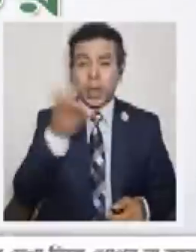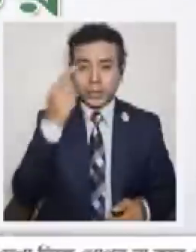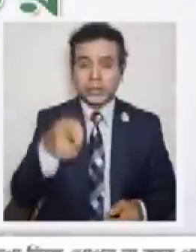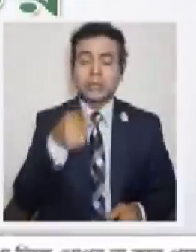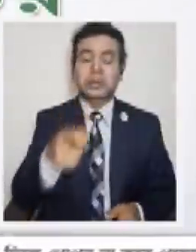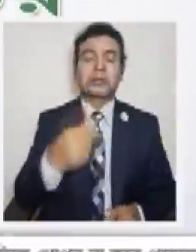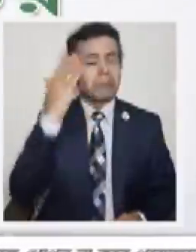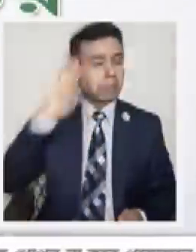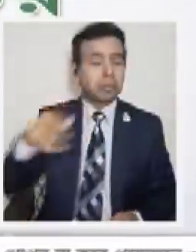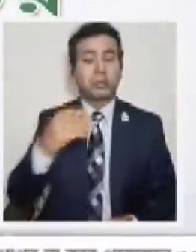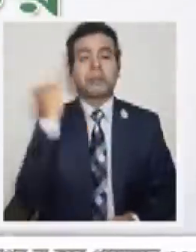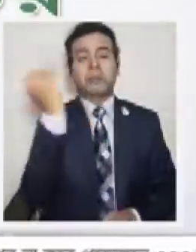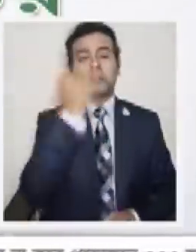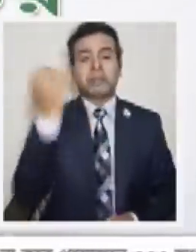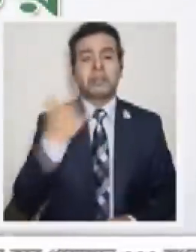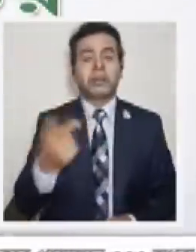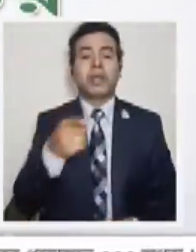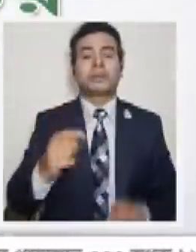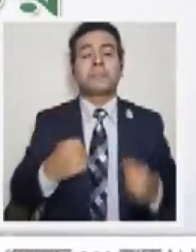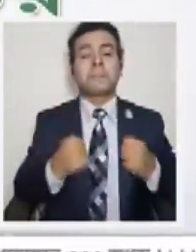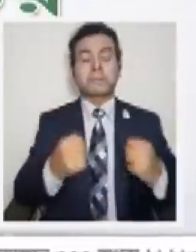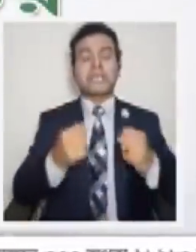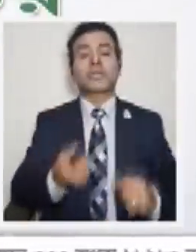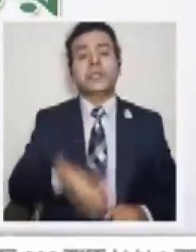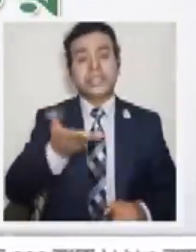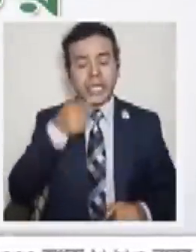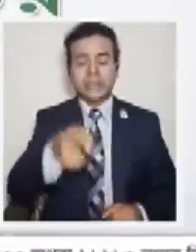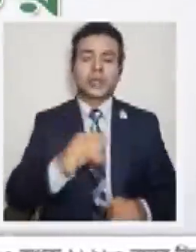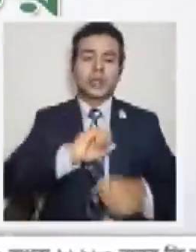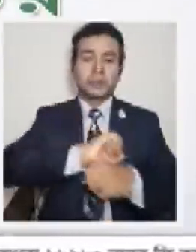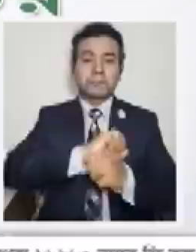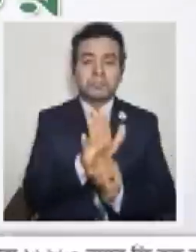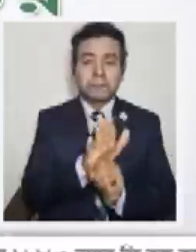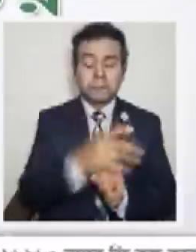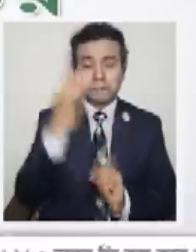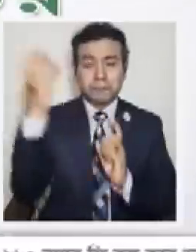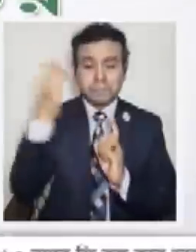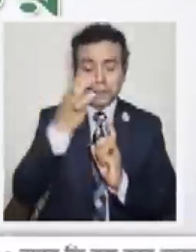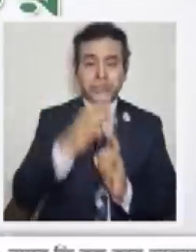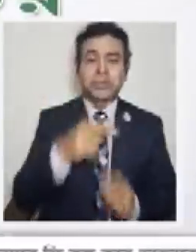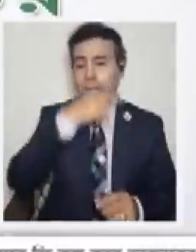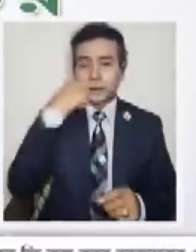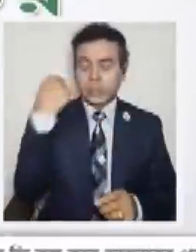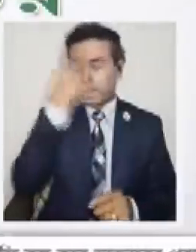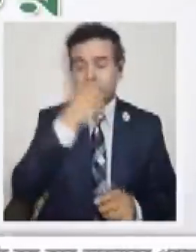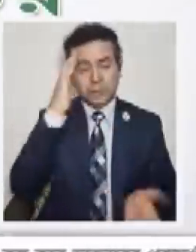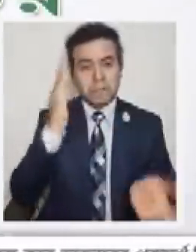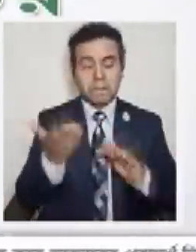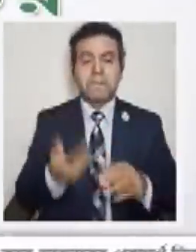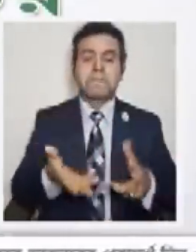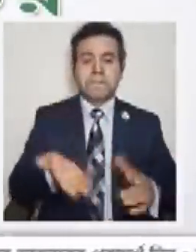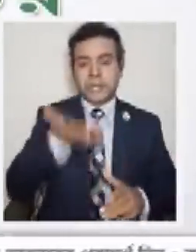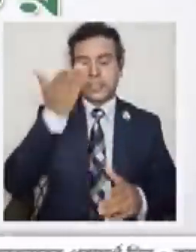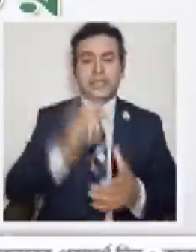বেশি হয় এবং তাদের সোশ্যাল আইসোলেশনের কম থাকে। এইসব কারণে